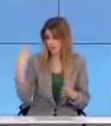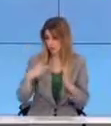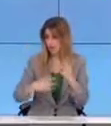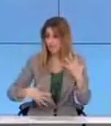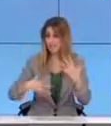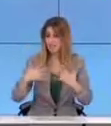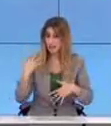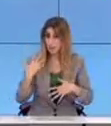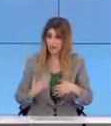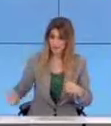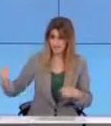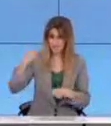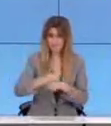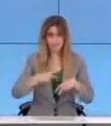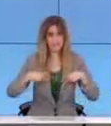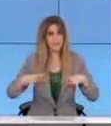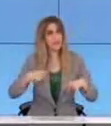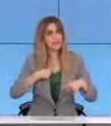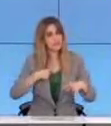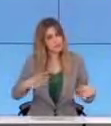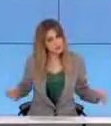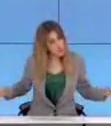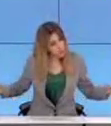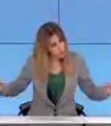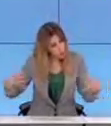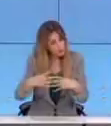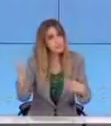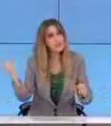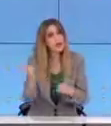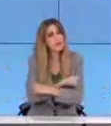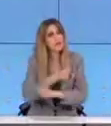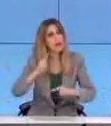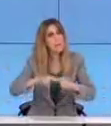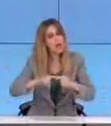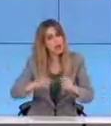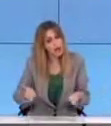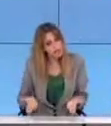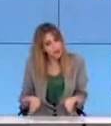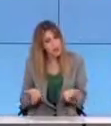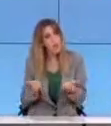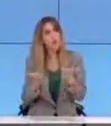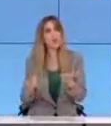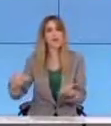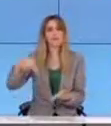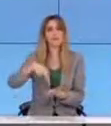να σηκώσουμε την Ελλάδα, να σηκώσουμε το τουριστικό προϊόν στην